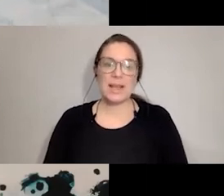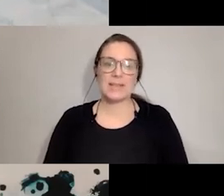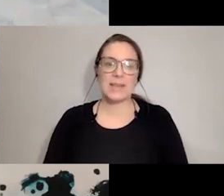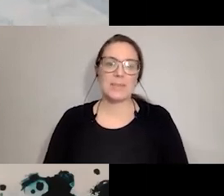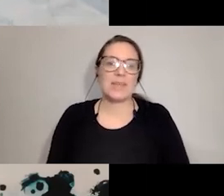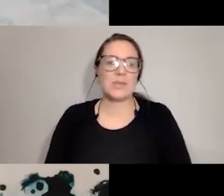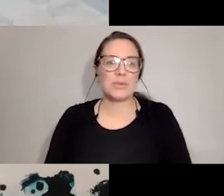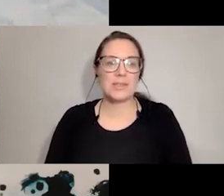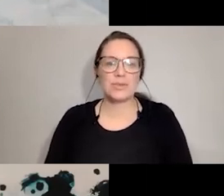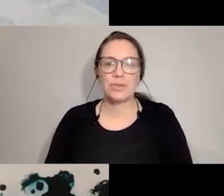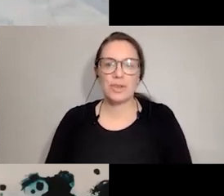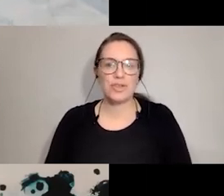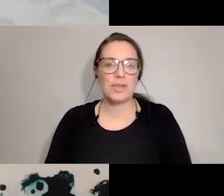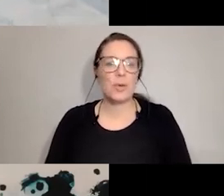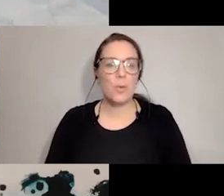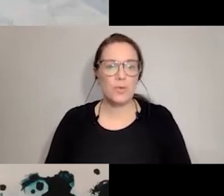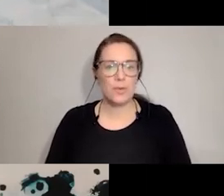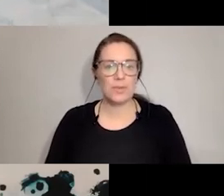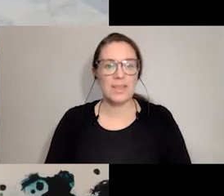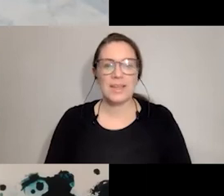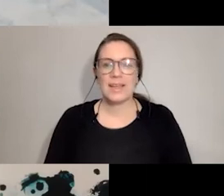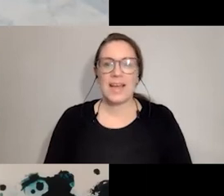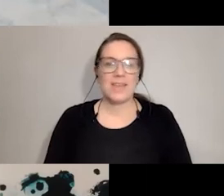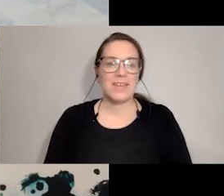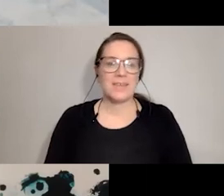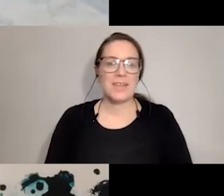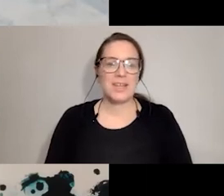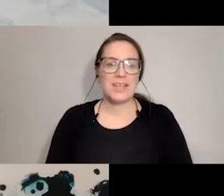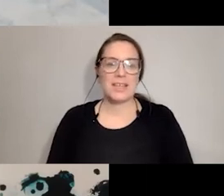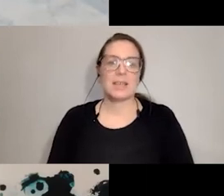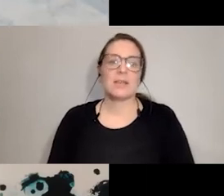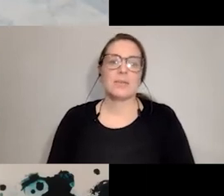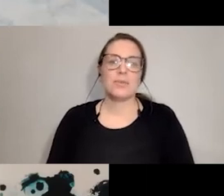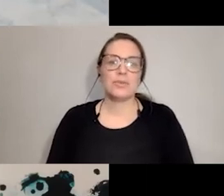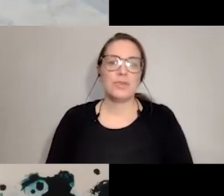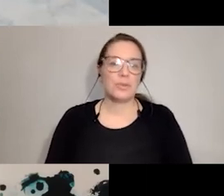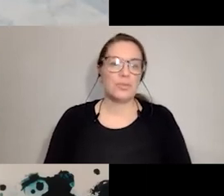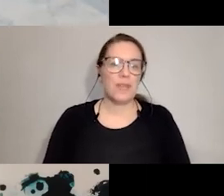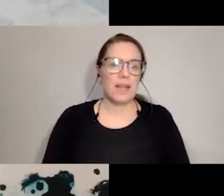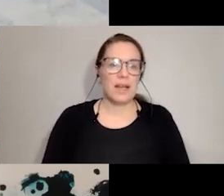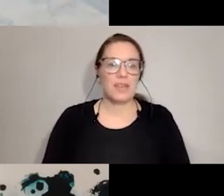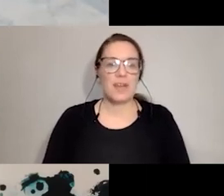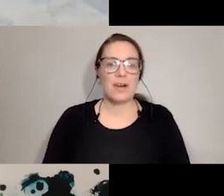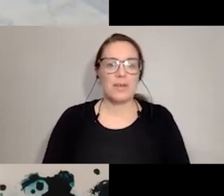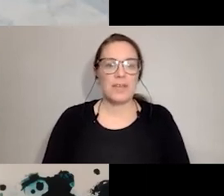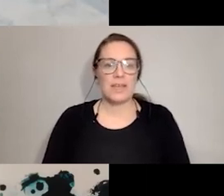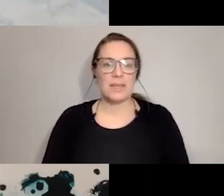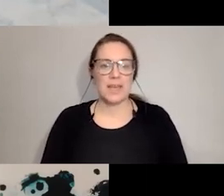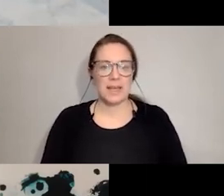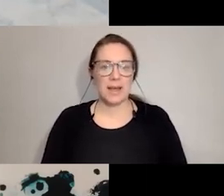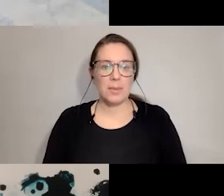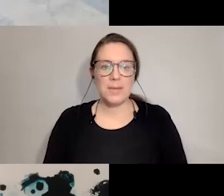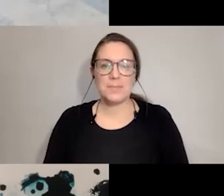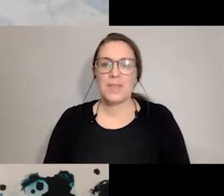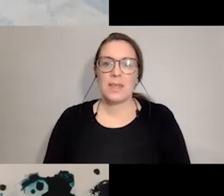cycle handicap et sourditude que j'ai co-fondé avec mes collègues Mouloud Boukala Jean-Orvet